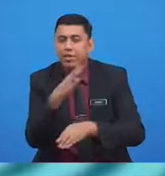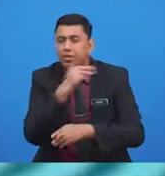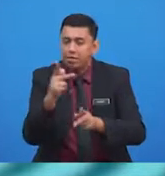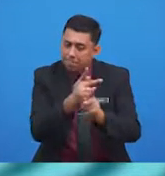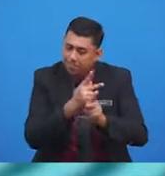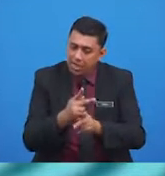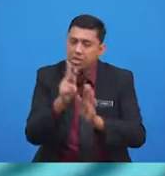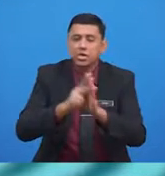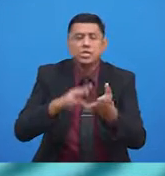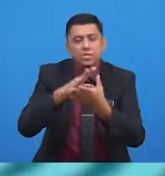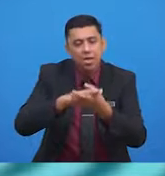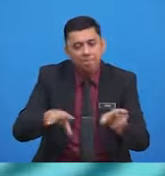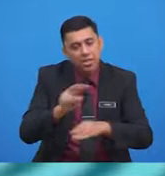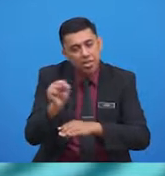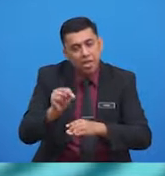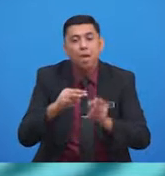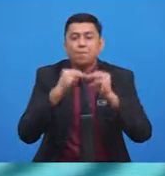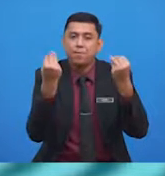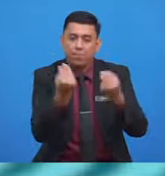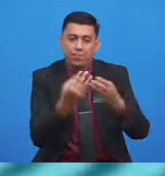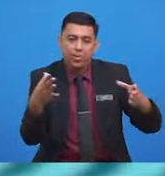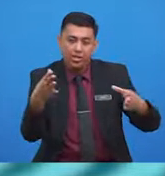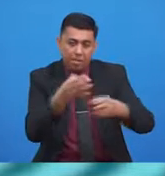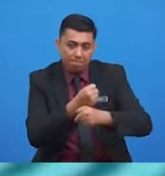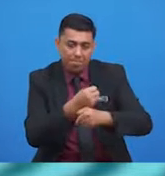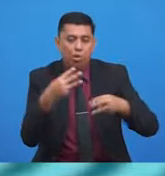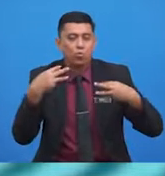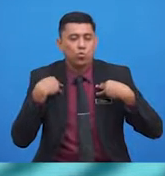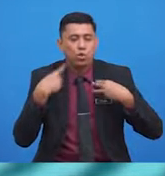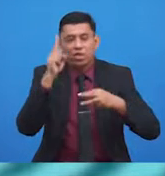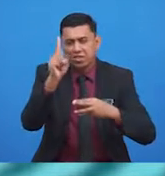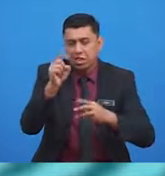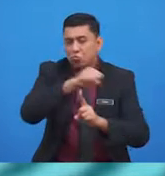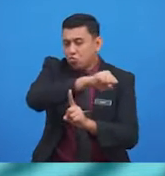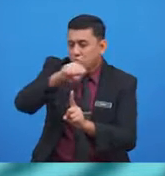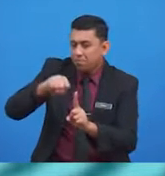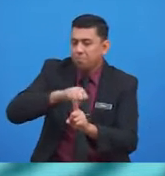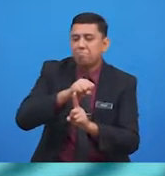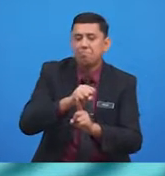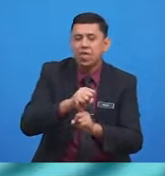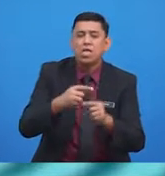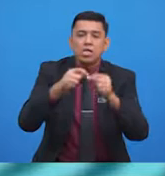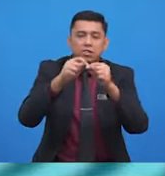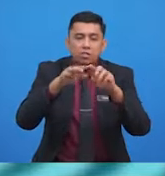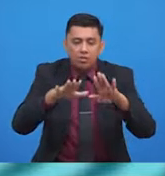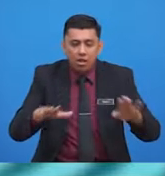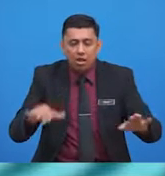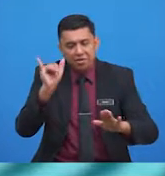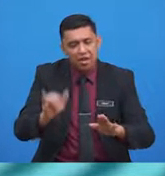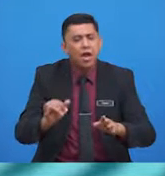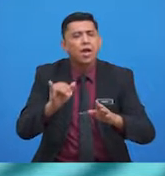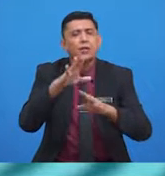menjaga keselamatan masyarakat dapat mewujudkan satu suasana yang tenang dan